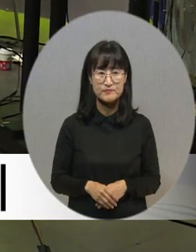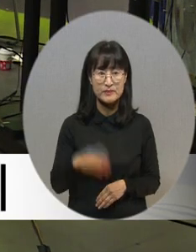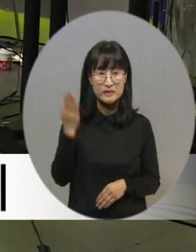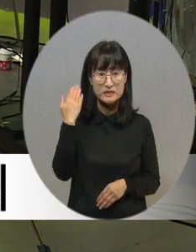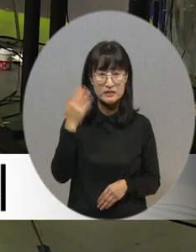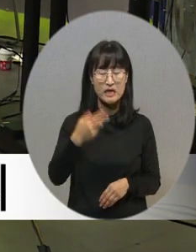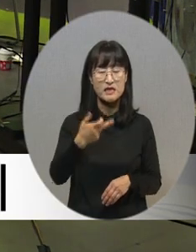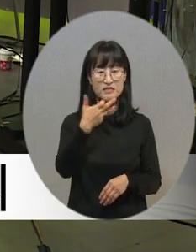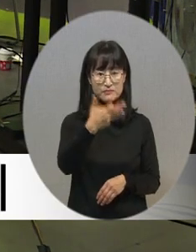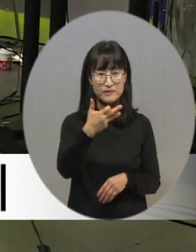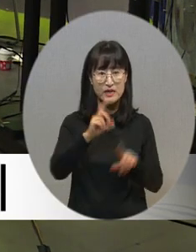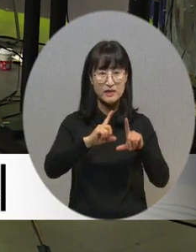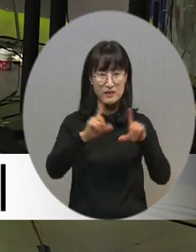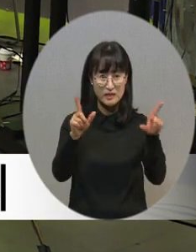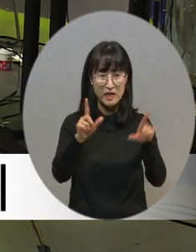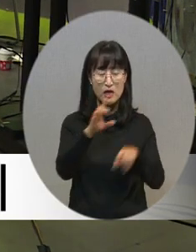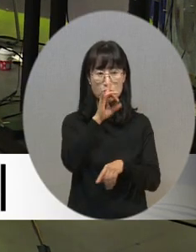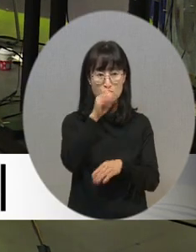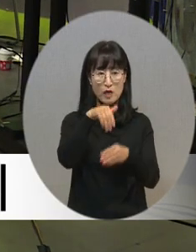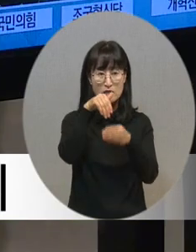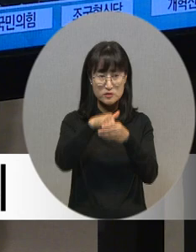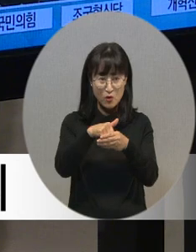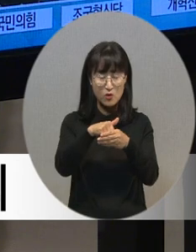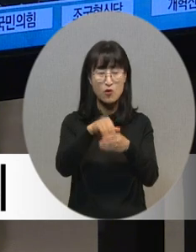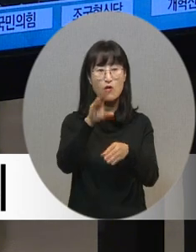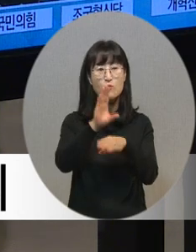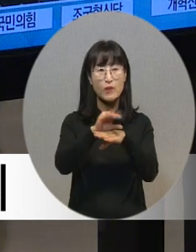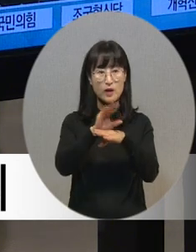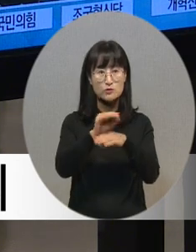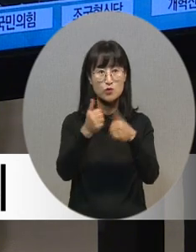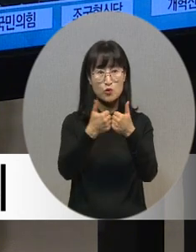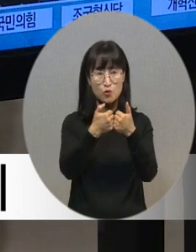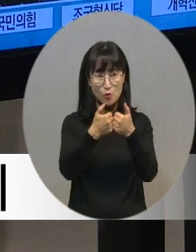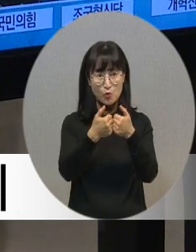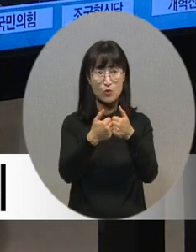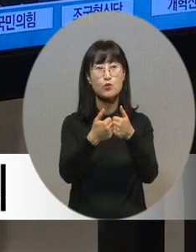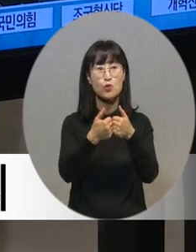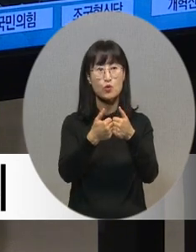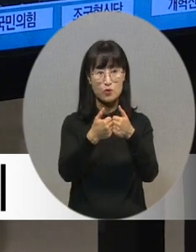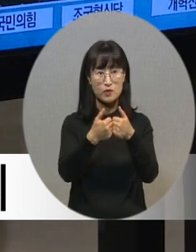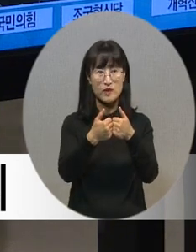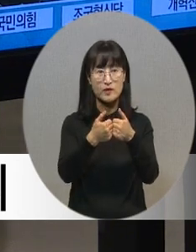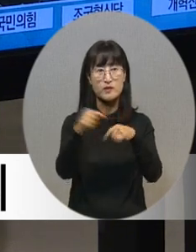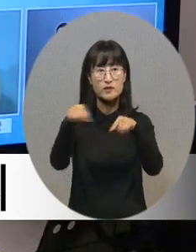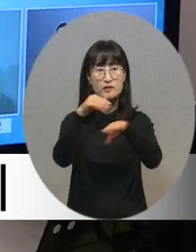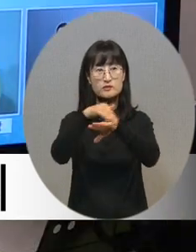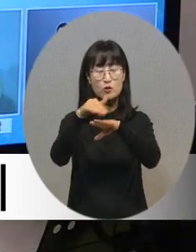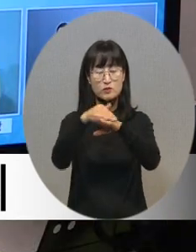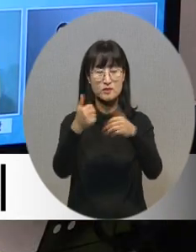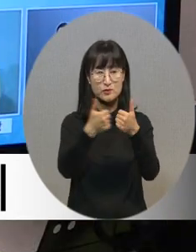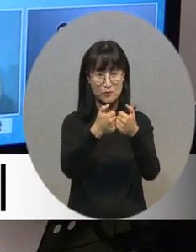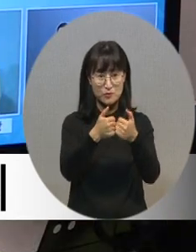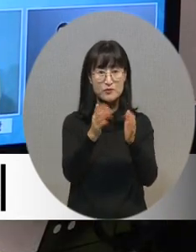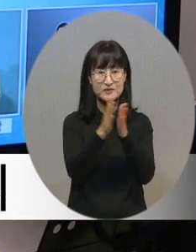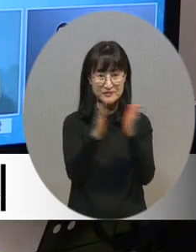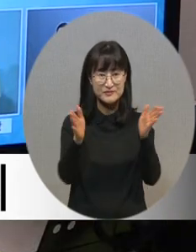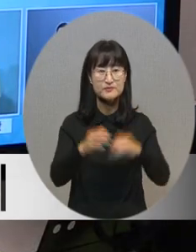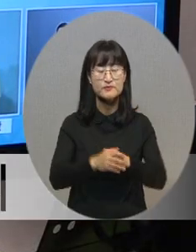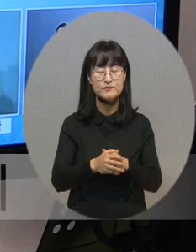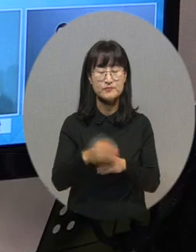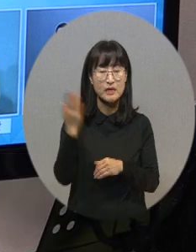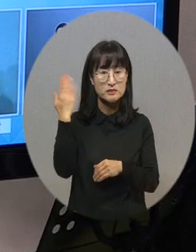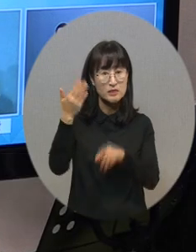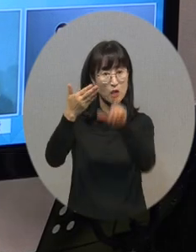18일 중앙선거방송토론위원회는 정당법 제39조에 따른 정책토론회를 가졌습니다. 지난